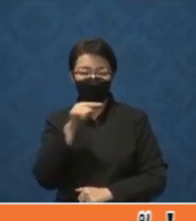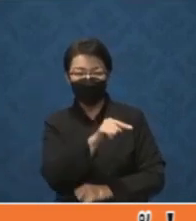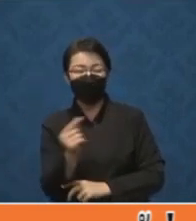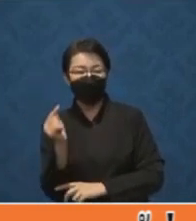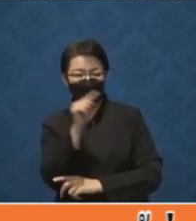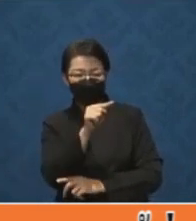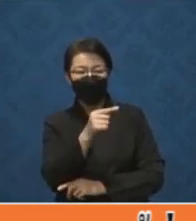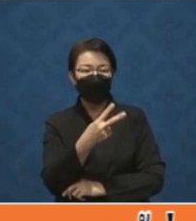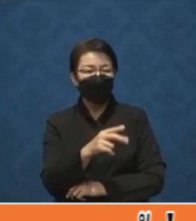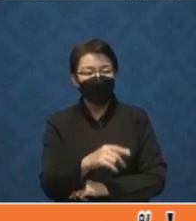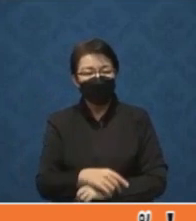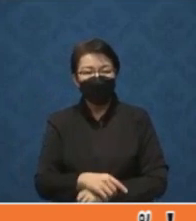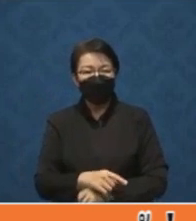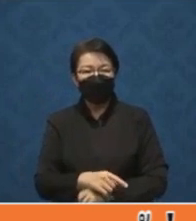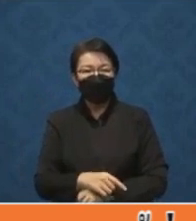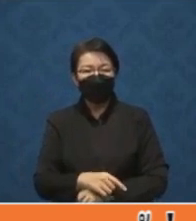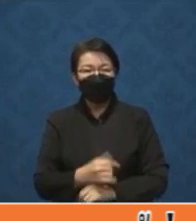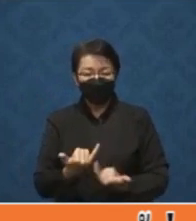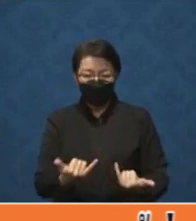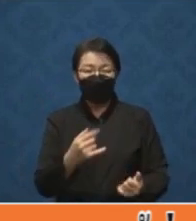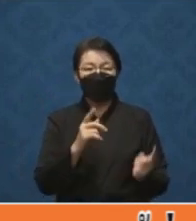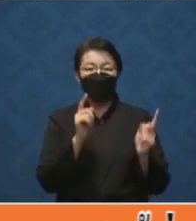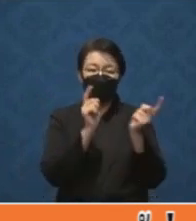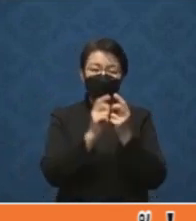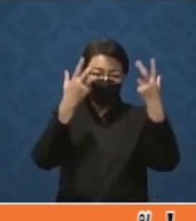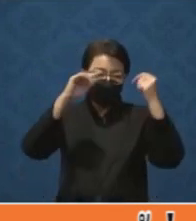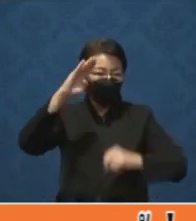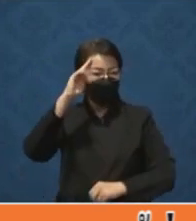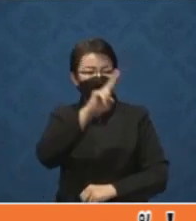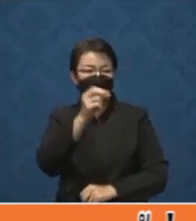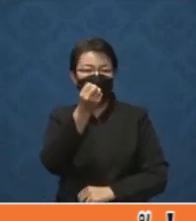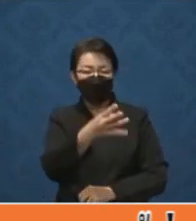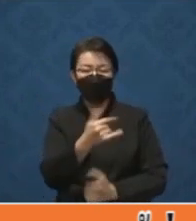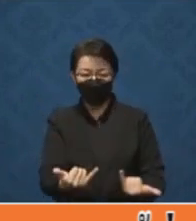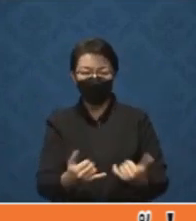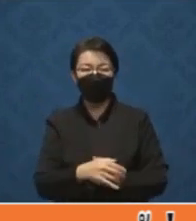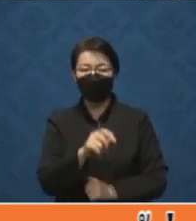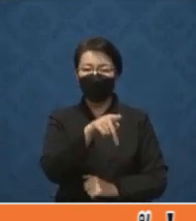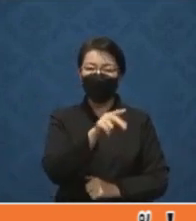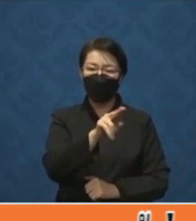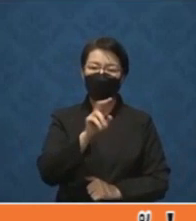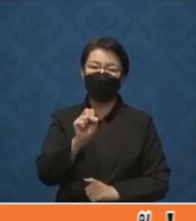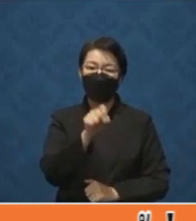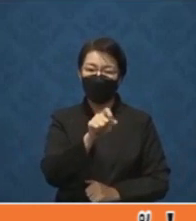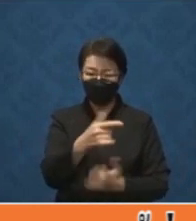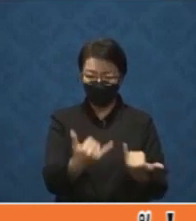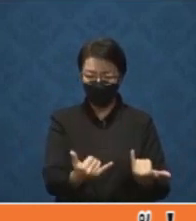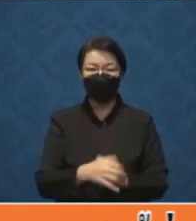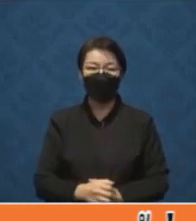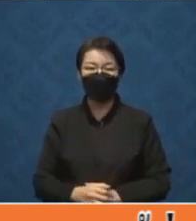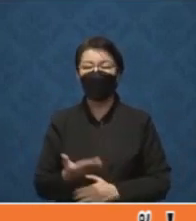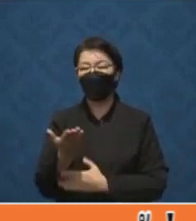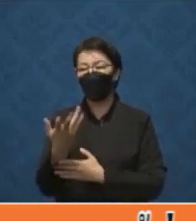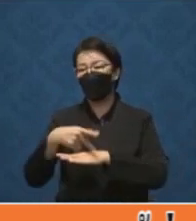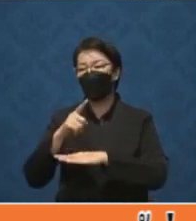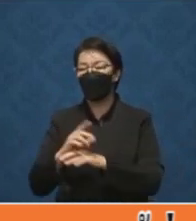ใช้อำนาจที่เบ็ดเสร็จเด็ดขาดดังที่ปรากฏในพ.ร.ก.ฉุกเฉินฉบับปัจจุบันซึ่งผมขออนุญาตท่าน